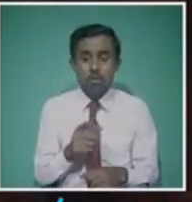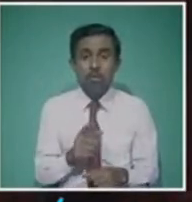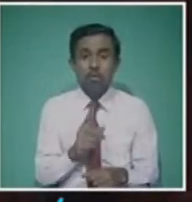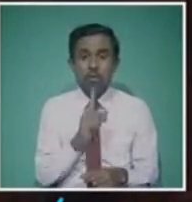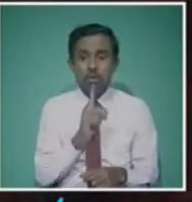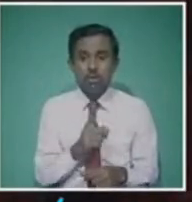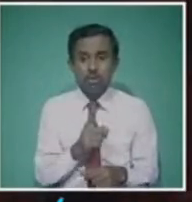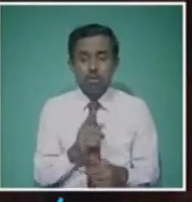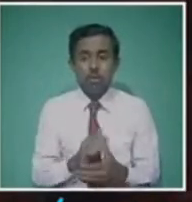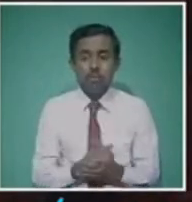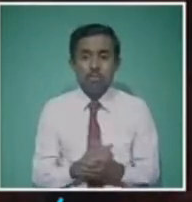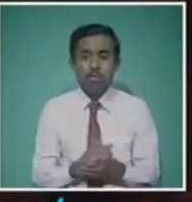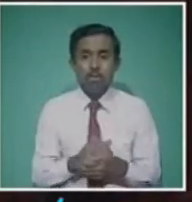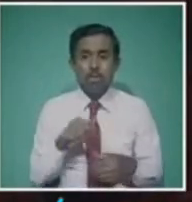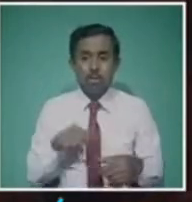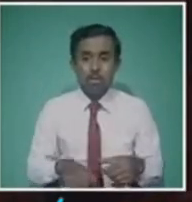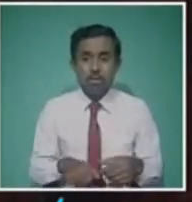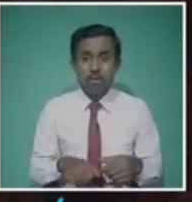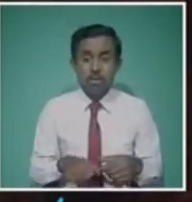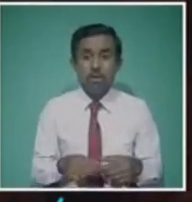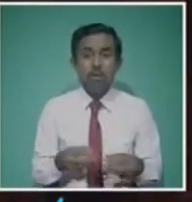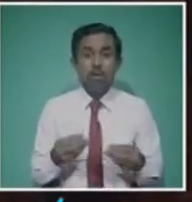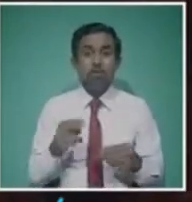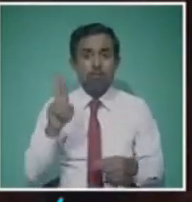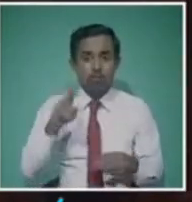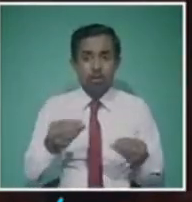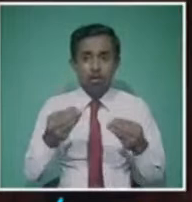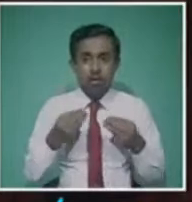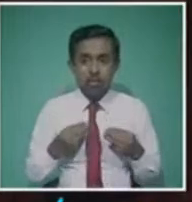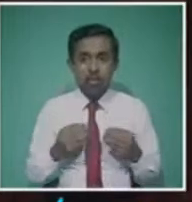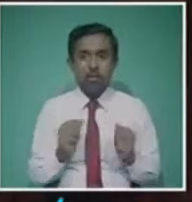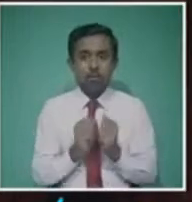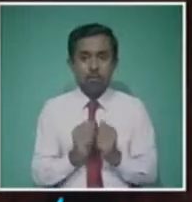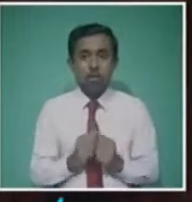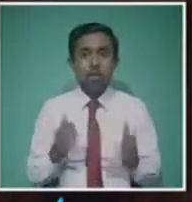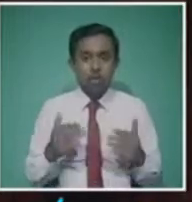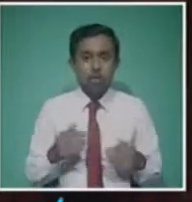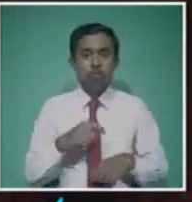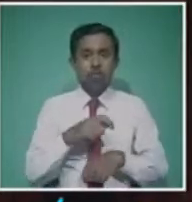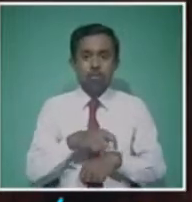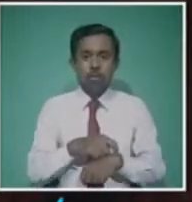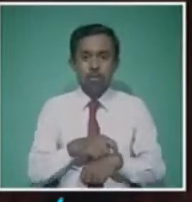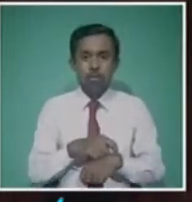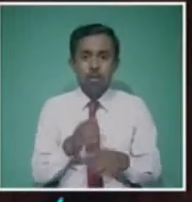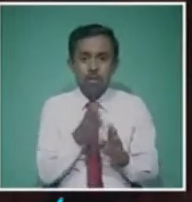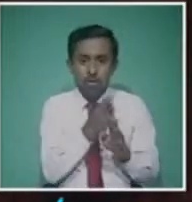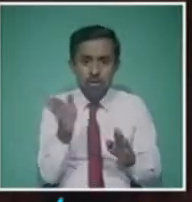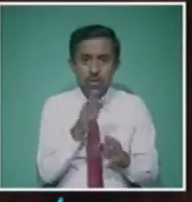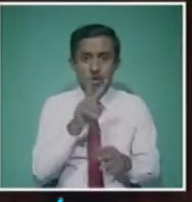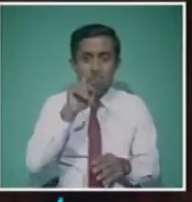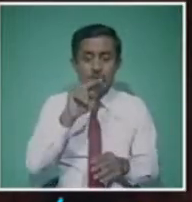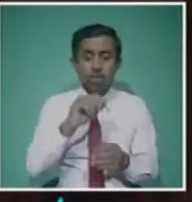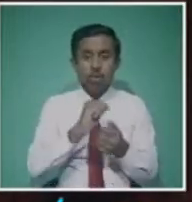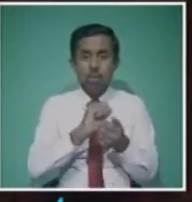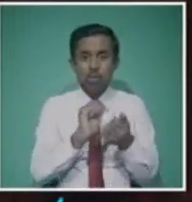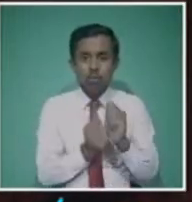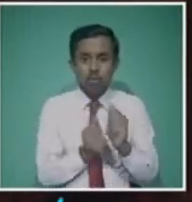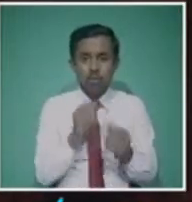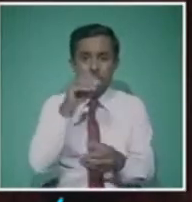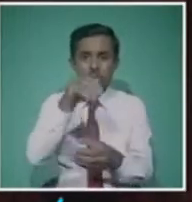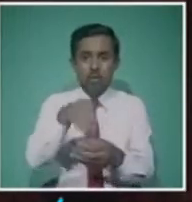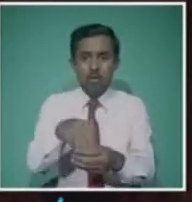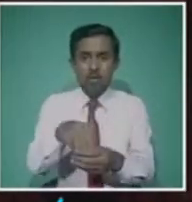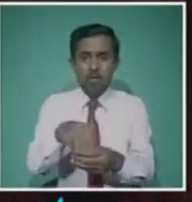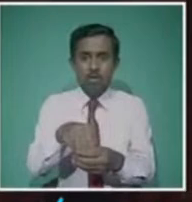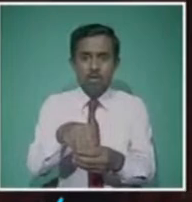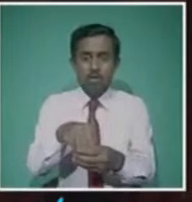ప్రకాశని సదహన్ కరల ఏకడ జనవరమక్ హంబేల ఏ వెనుమేం కటుగుతు కరమిన్ తీయన వెలావే ఏ అతరతుర విశ్వేని ఆండుగం వ్యవస్థావ గెనల్లా కరపు